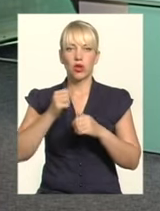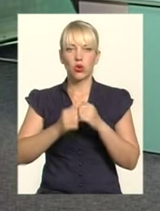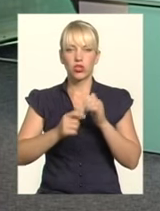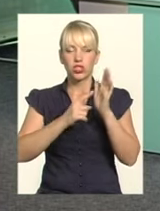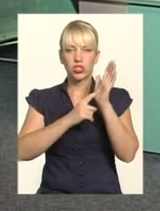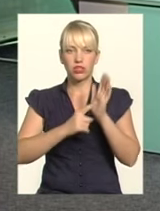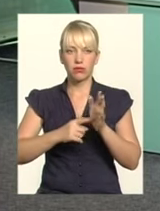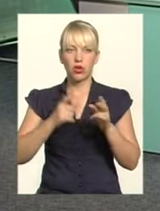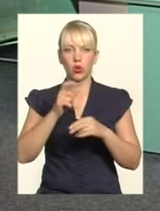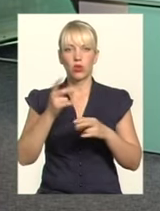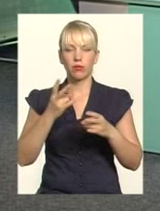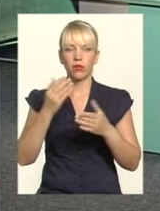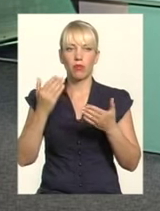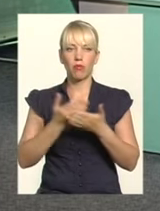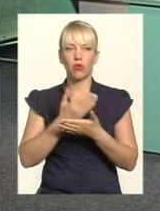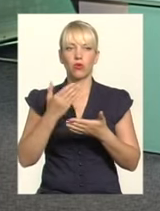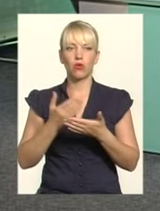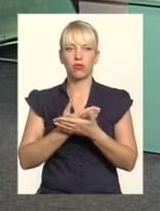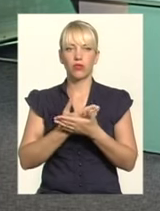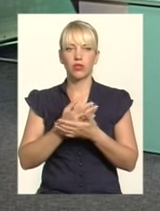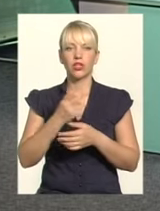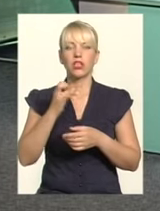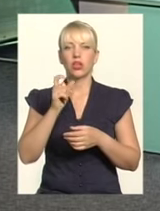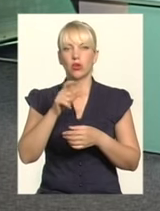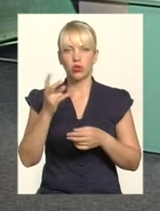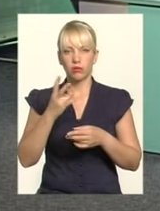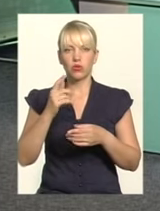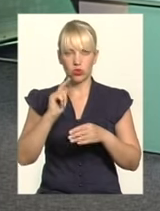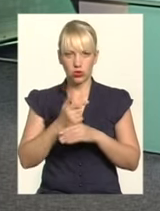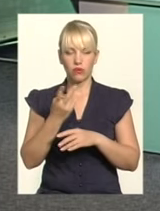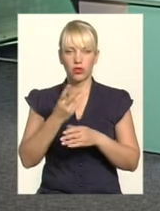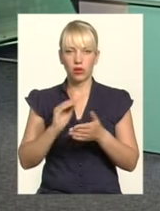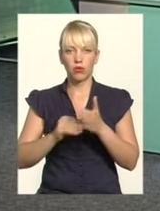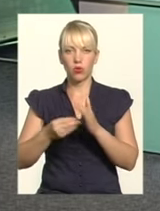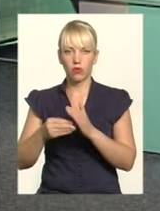людям треба поновлювати, після знову ходити місяців, збирати довідки знову, чи ні? Так.